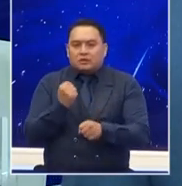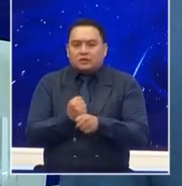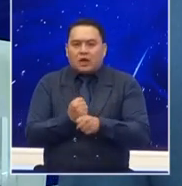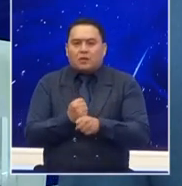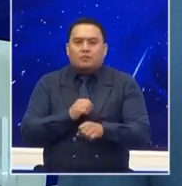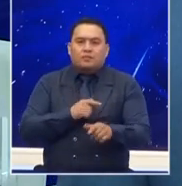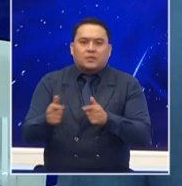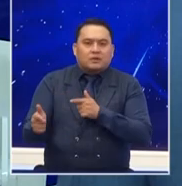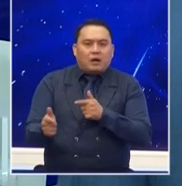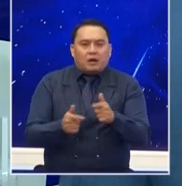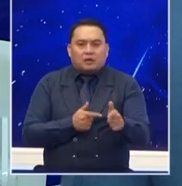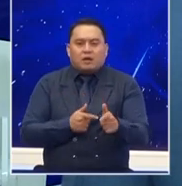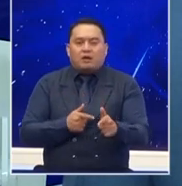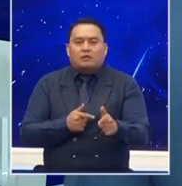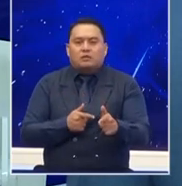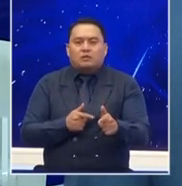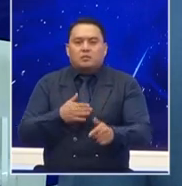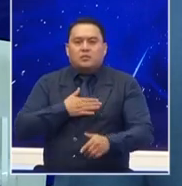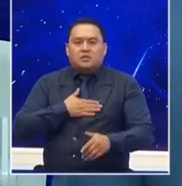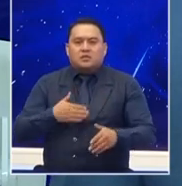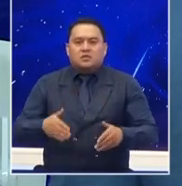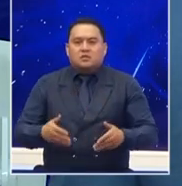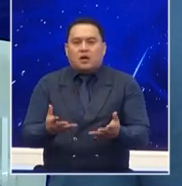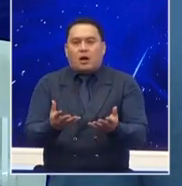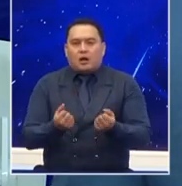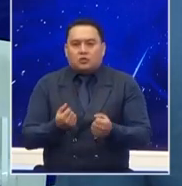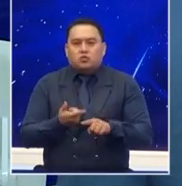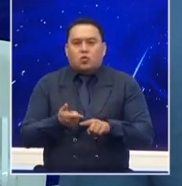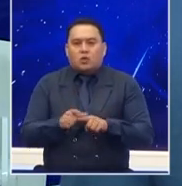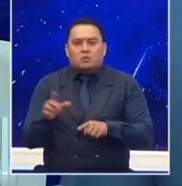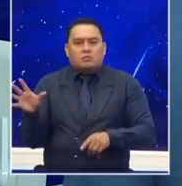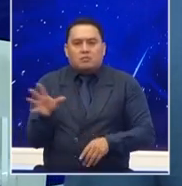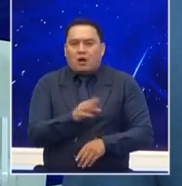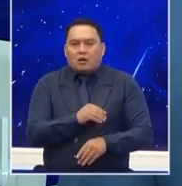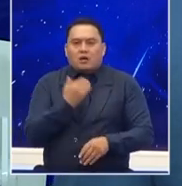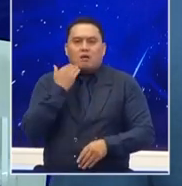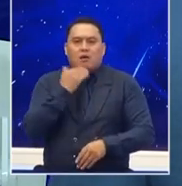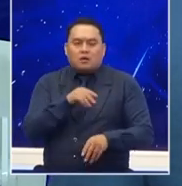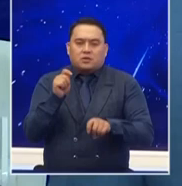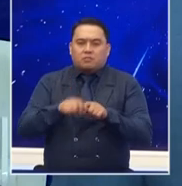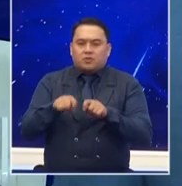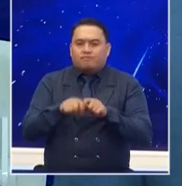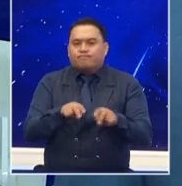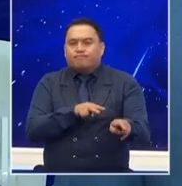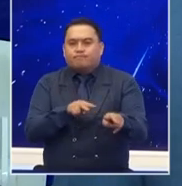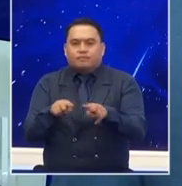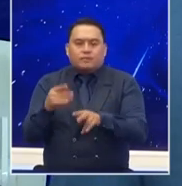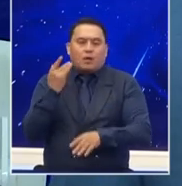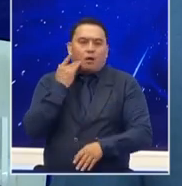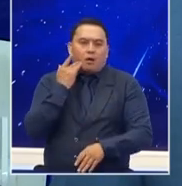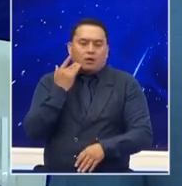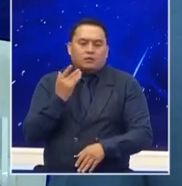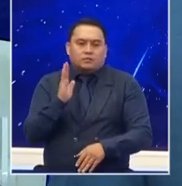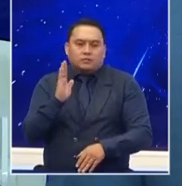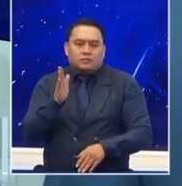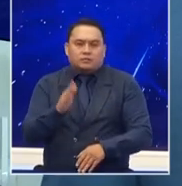проекттерді дайындайтын жобалаушылар біздің мекемеге жұмысқа алынды. Сол кісілер осының бәрін сапасын анықтап,